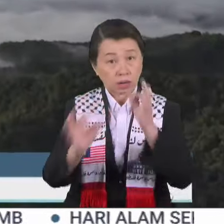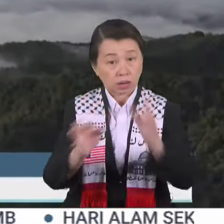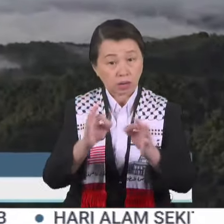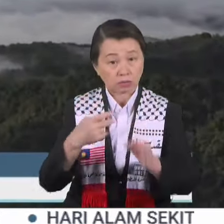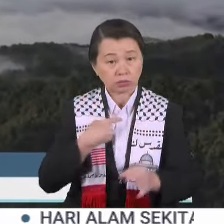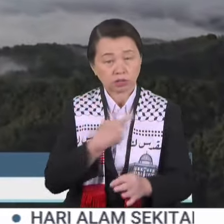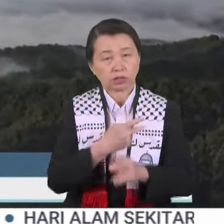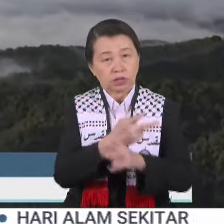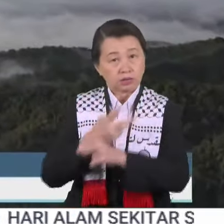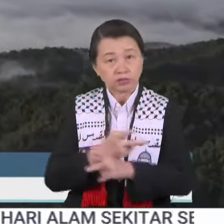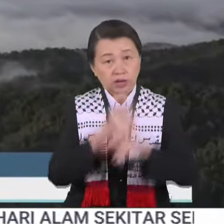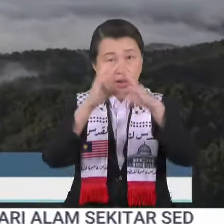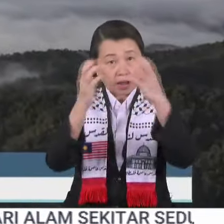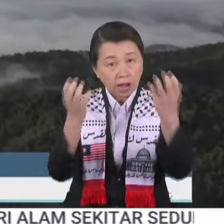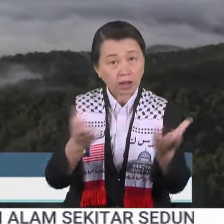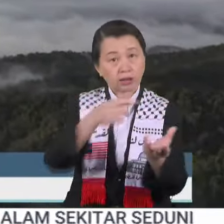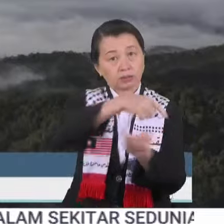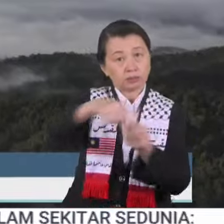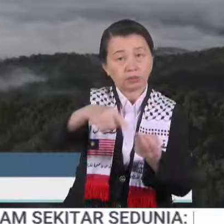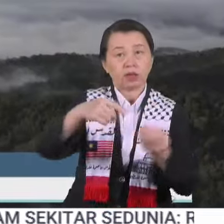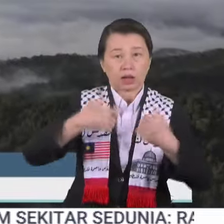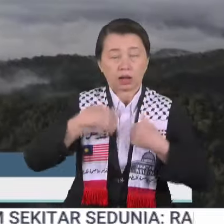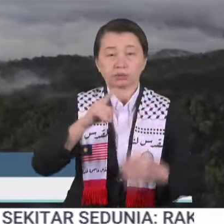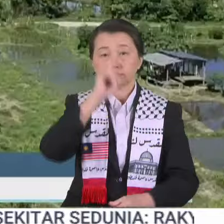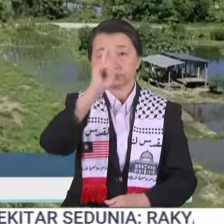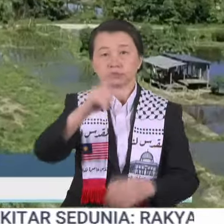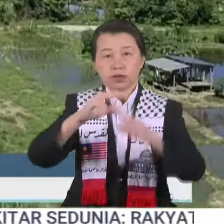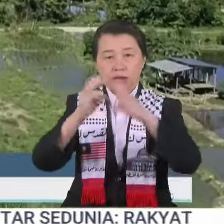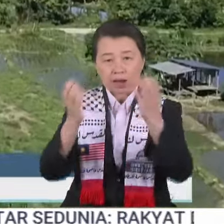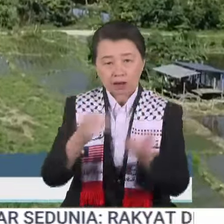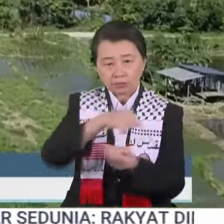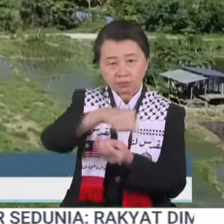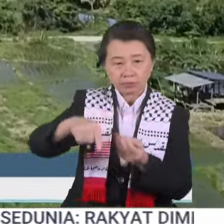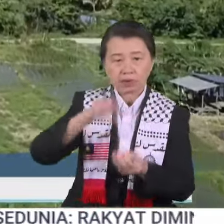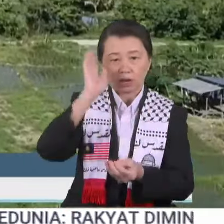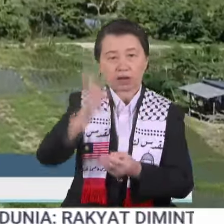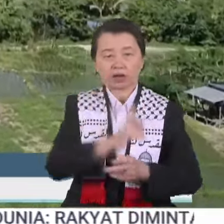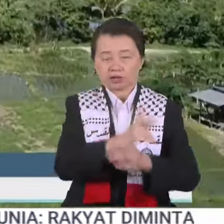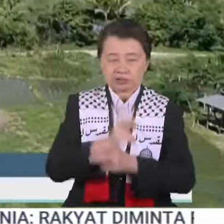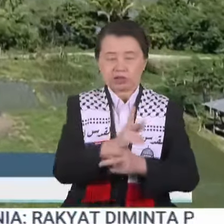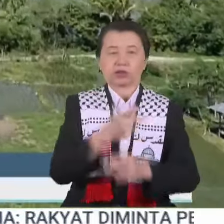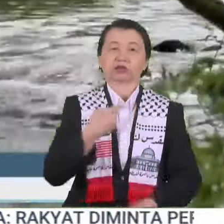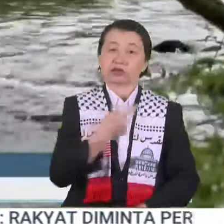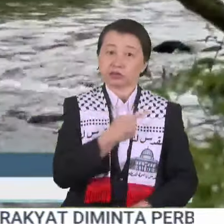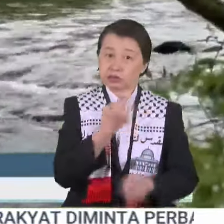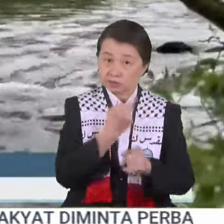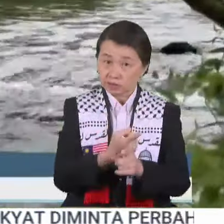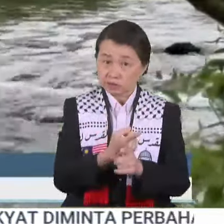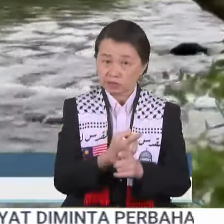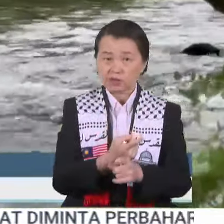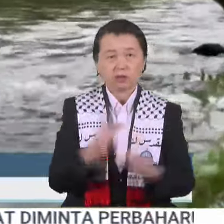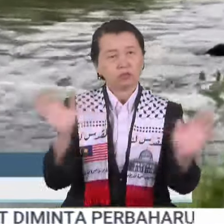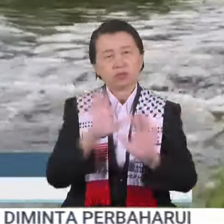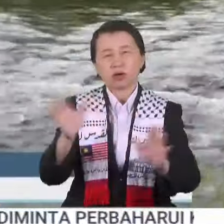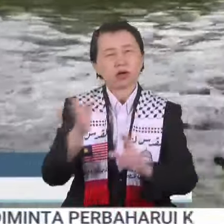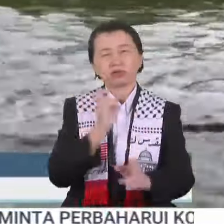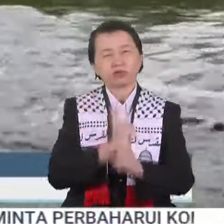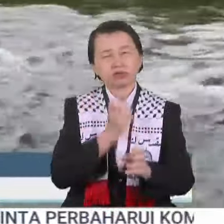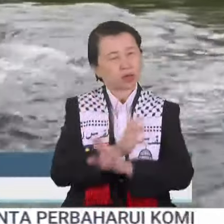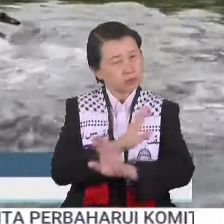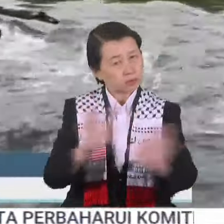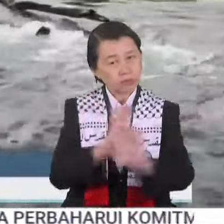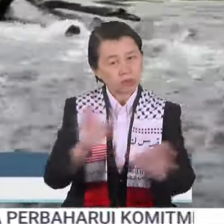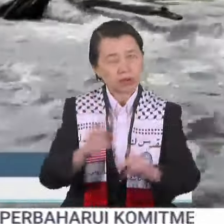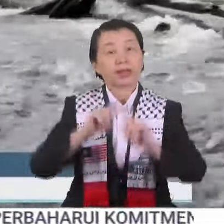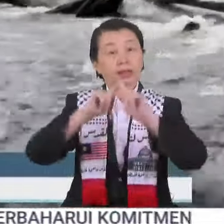kita sentiasa menjaga alam sekitar, adalah pasti alam sekitar juga akan menjaga kita. Bukan susah menjaga alam